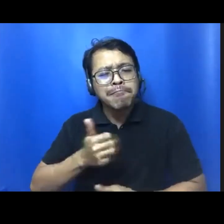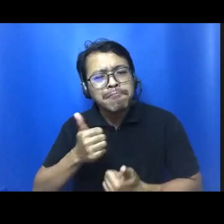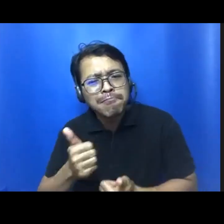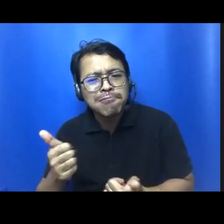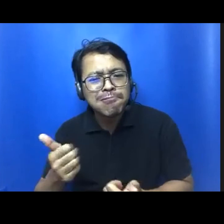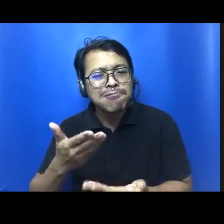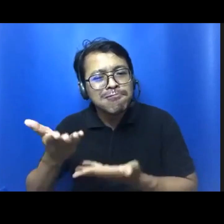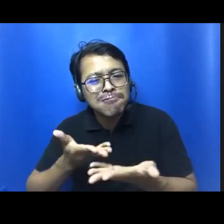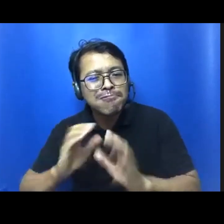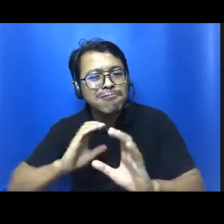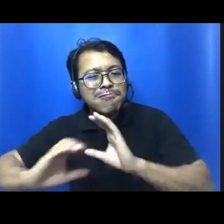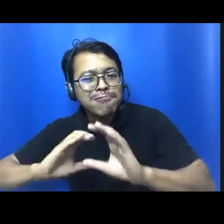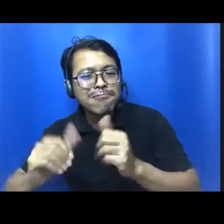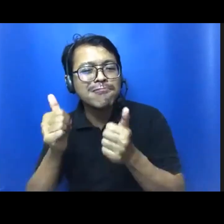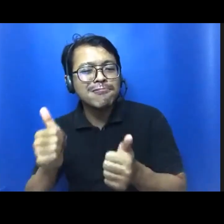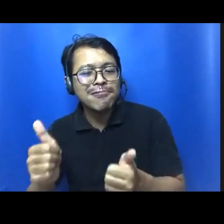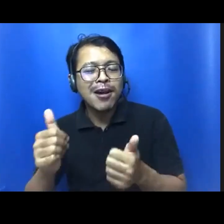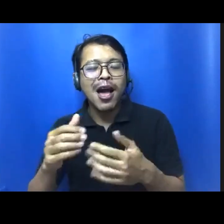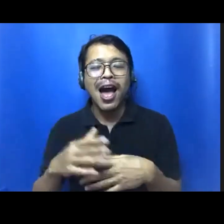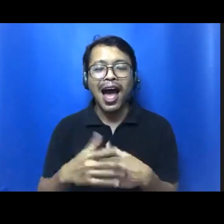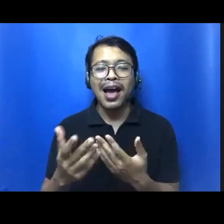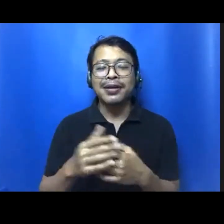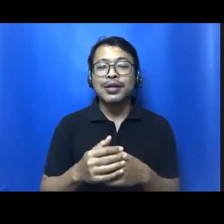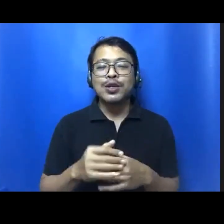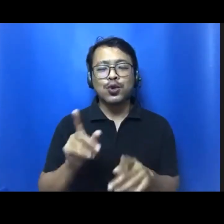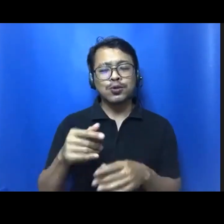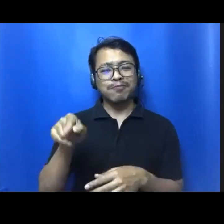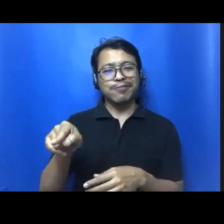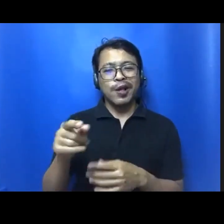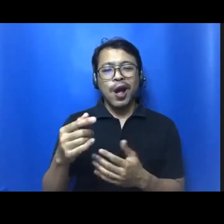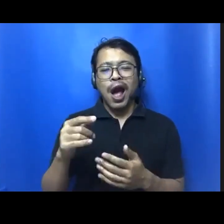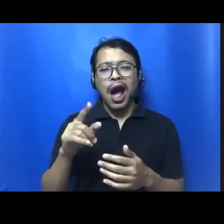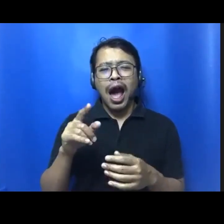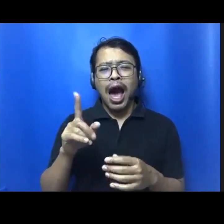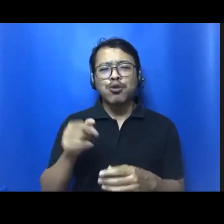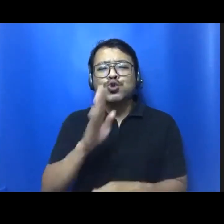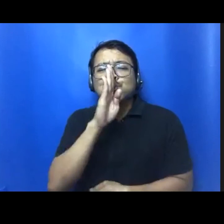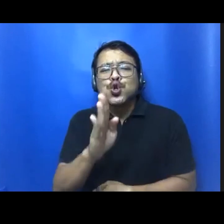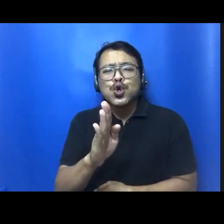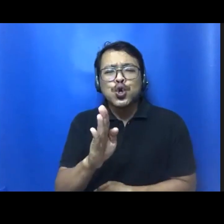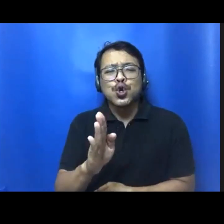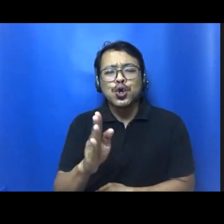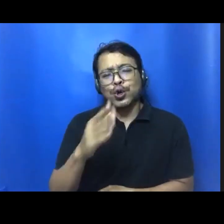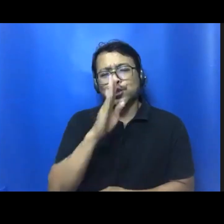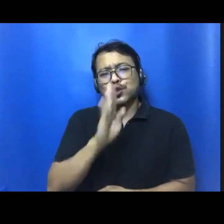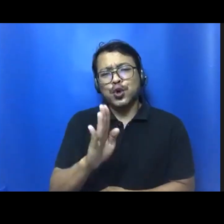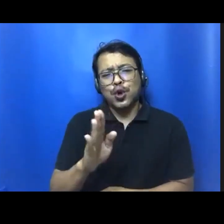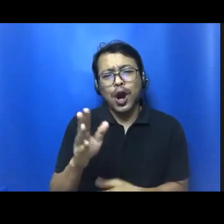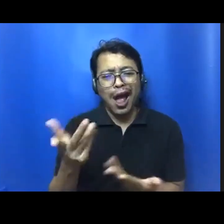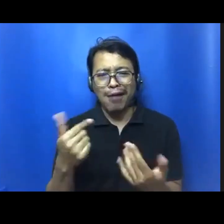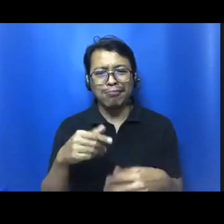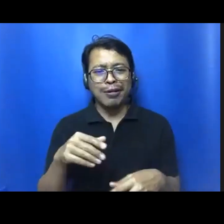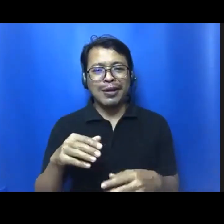punya integritas, kita diberi kepercayaan, sering menyalahgunakan kepercayaan, maka di hari-hari kemudian tidak akan dipercaya